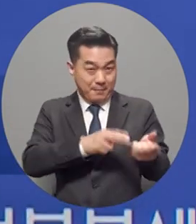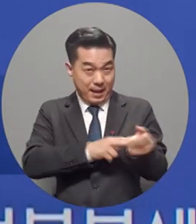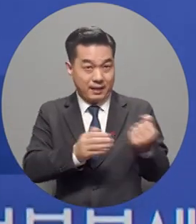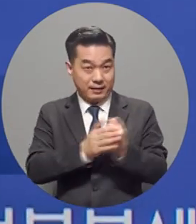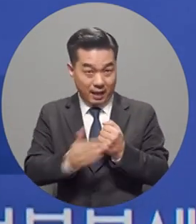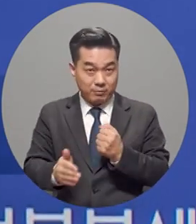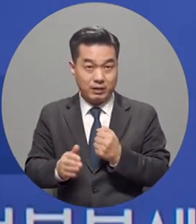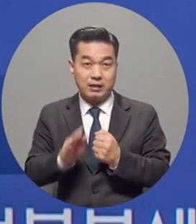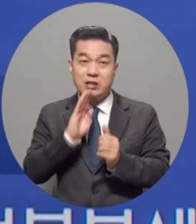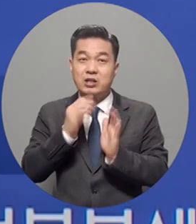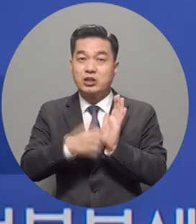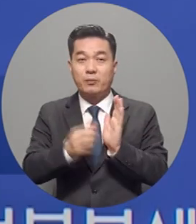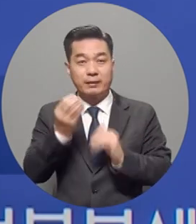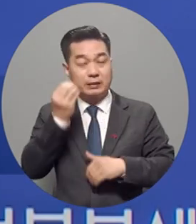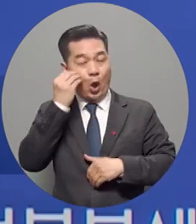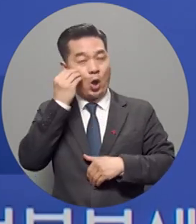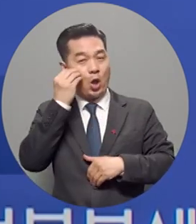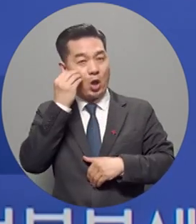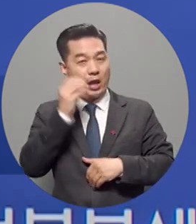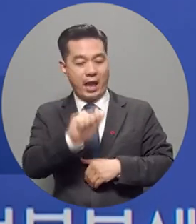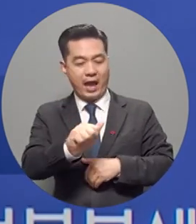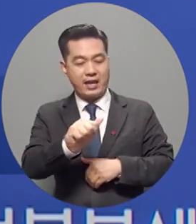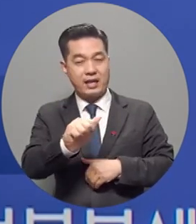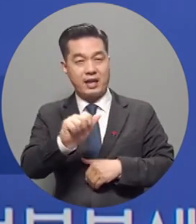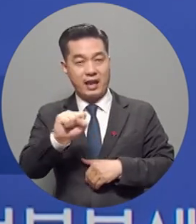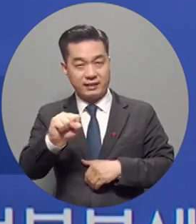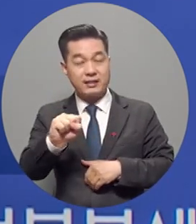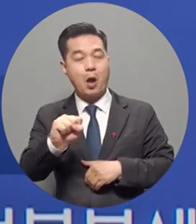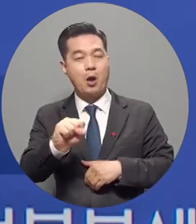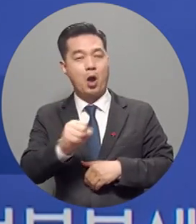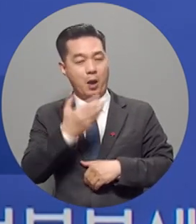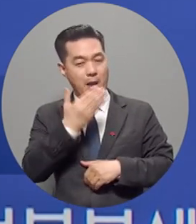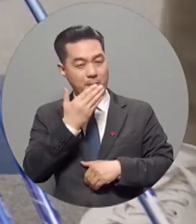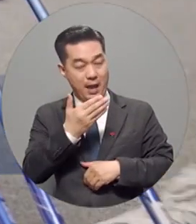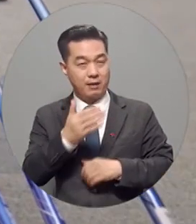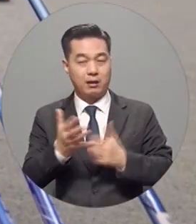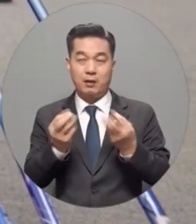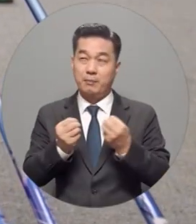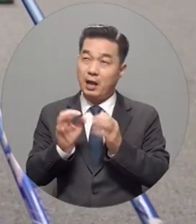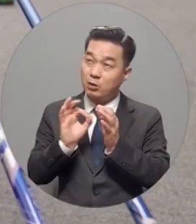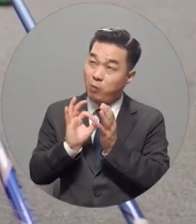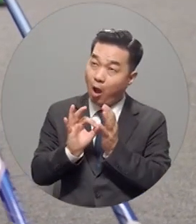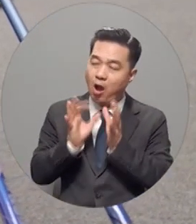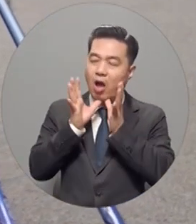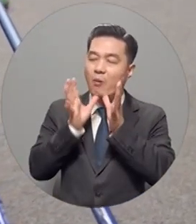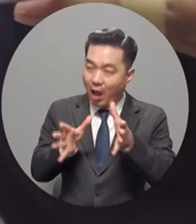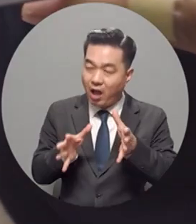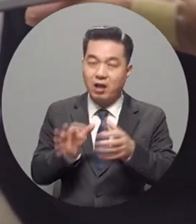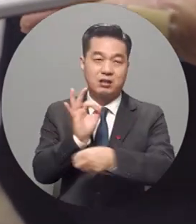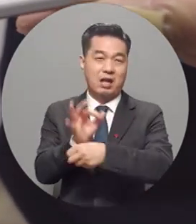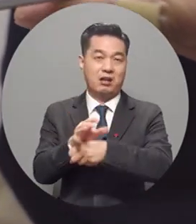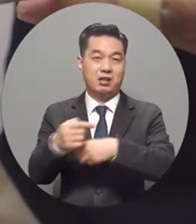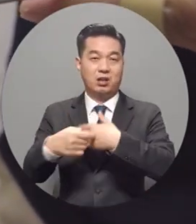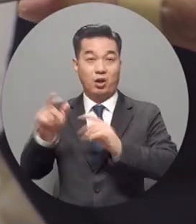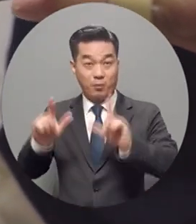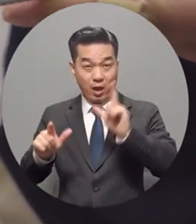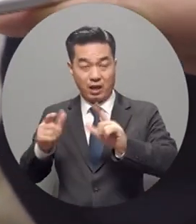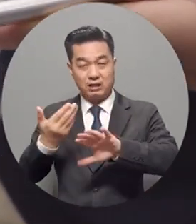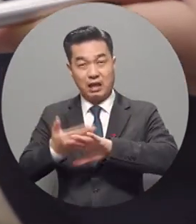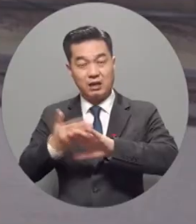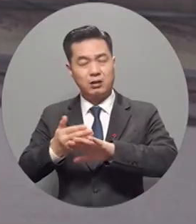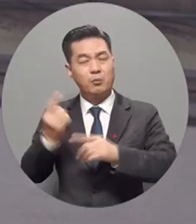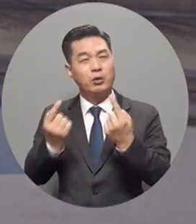가격에까지 해준다는 광고 광고로 인해 많은 소비자들이 현혹되어 겉 모양보다 차이가 큰 건